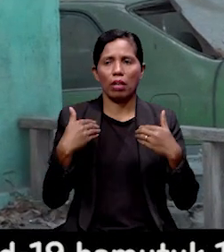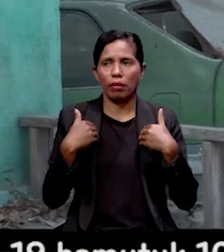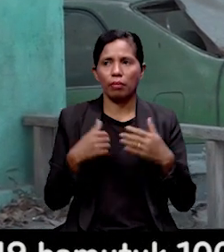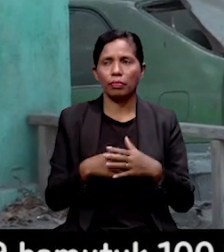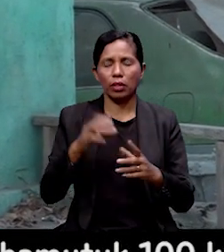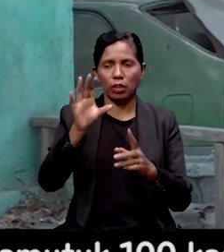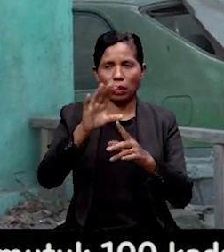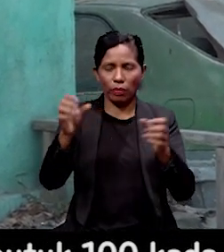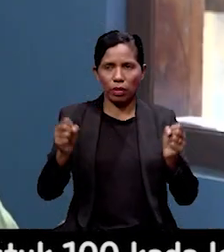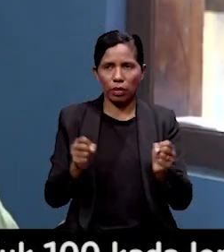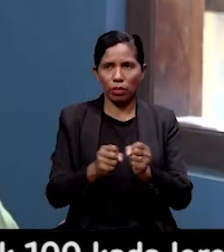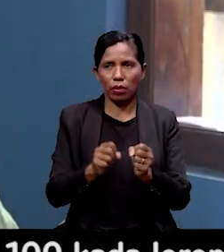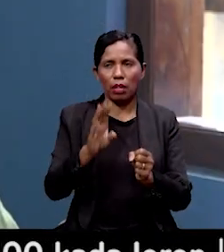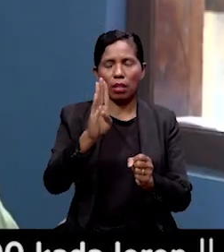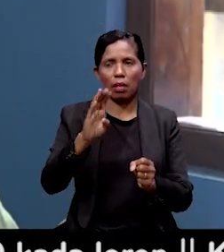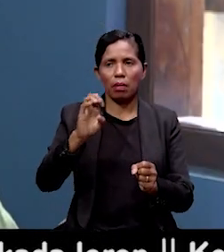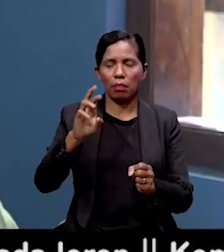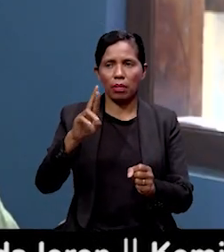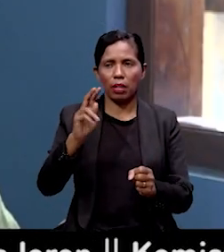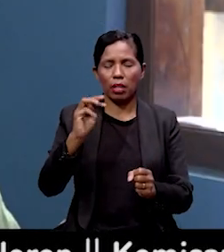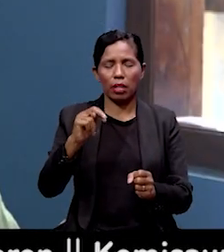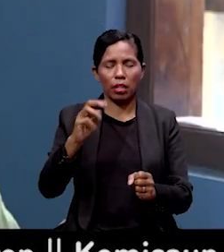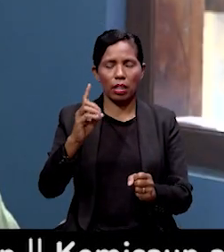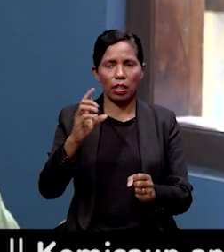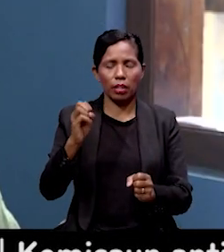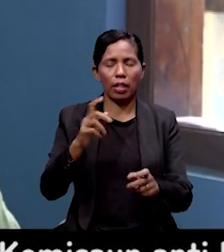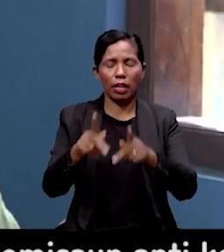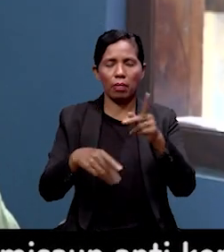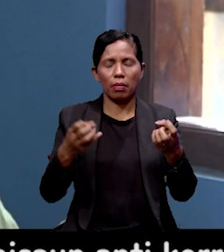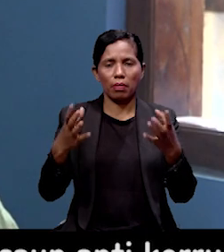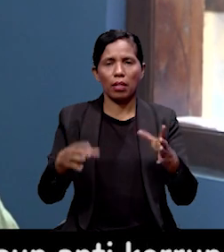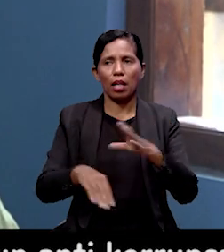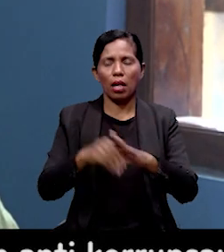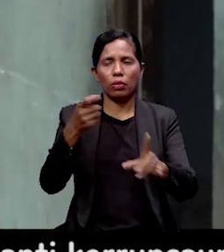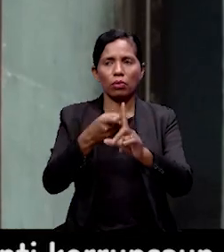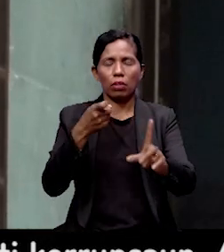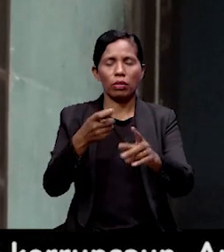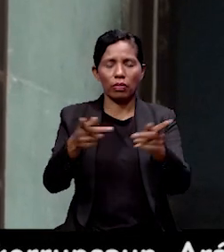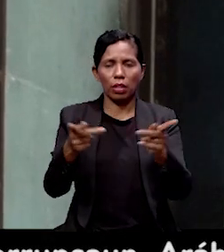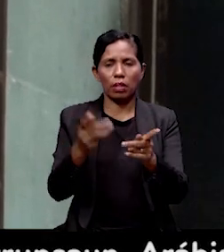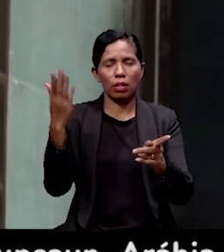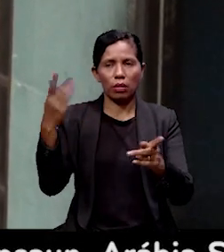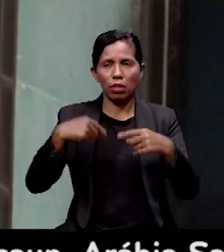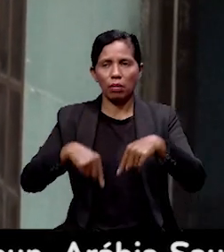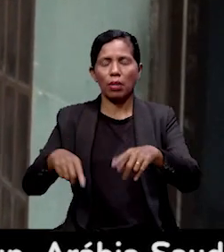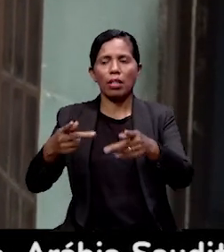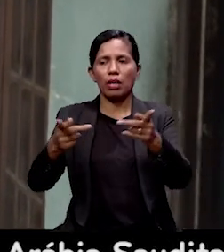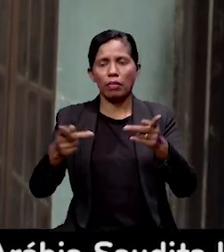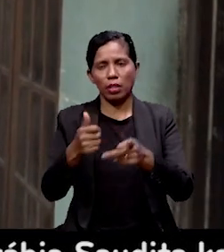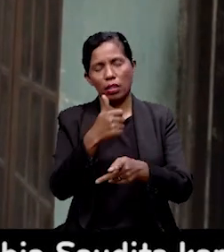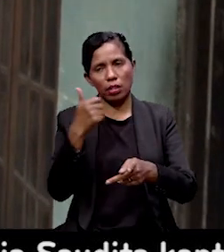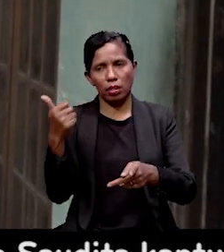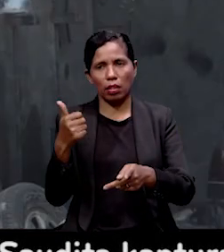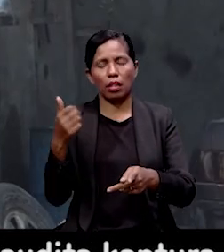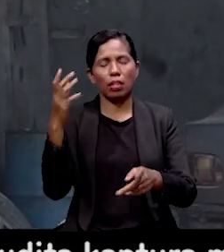Madohi Bernardino Cristo Ferreira Hateten, Komunidade Lubung Ida Maksai Ona Husi Fating Ne, Hodi Bahela Ia Fatin Seluk,